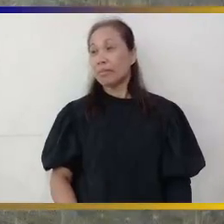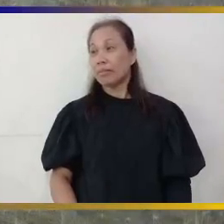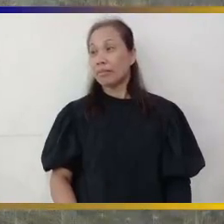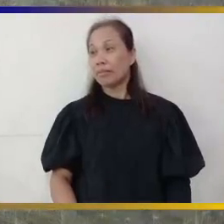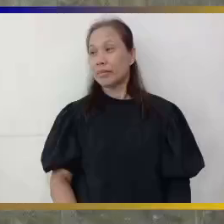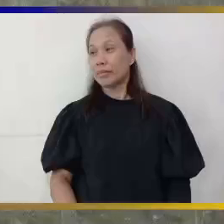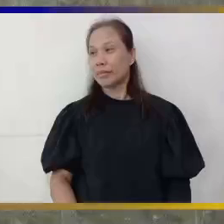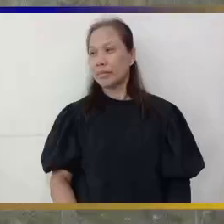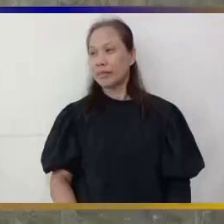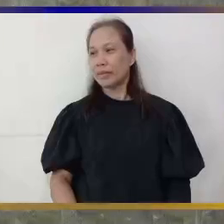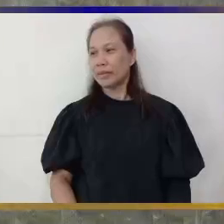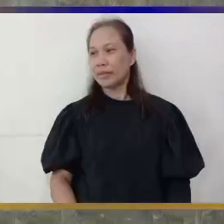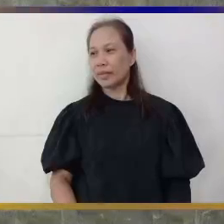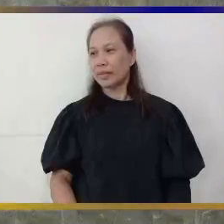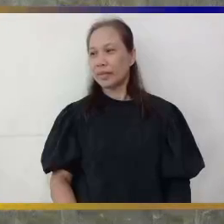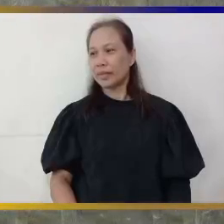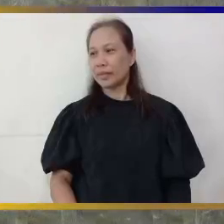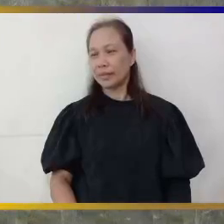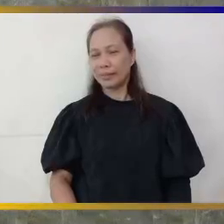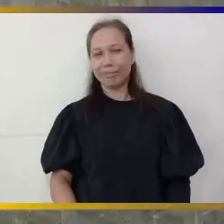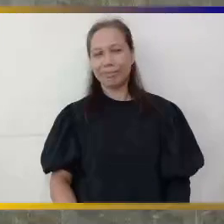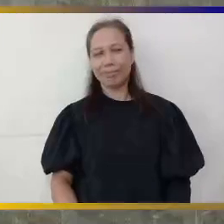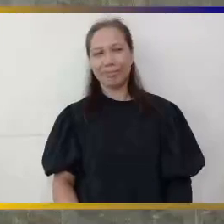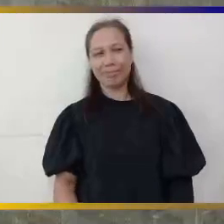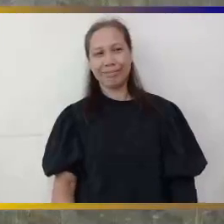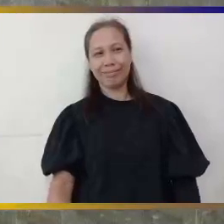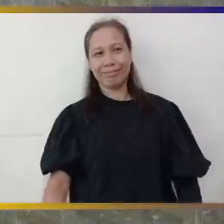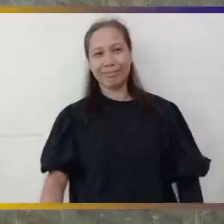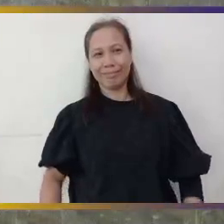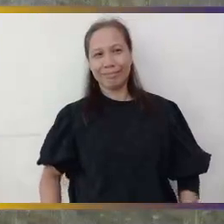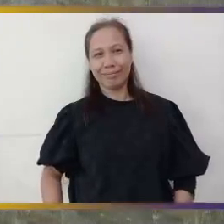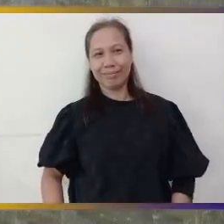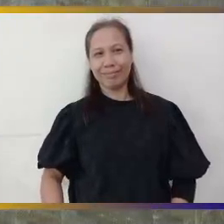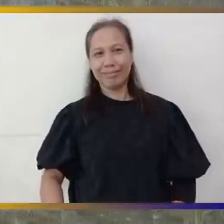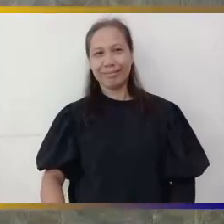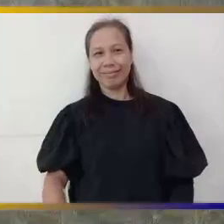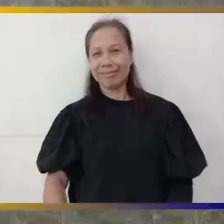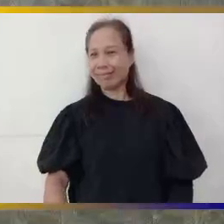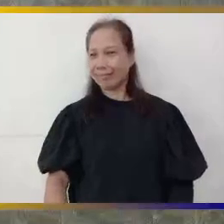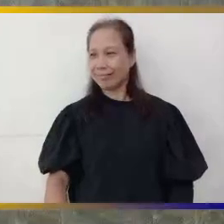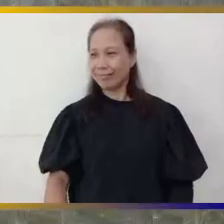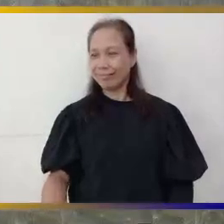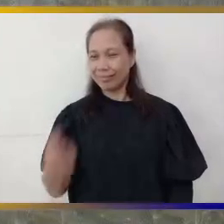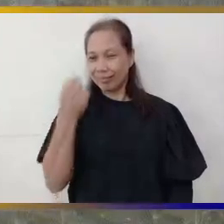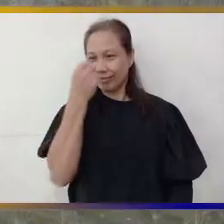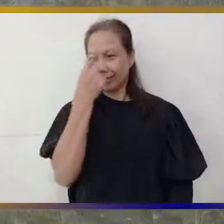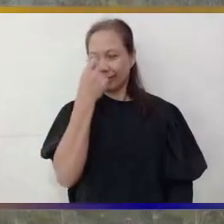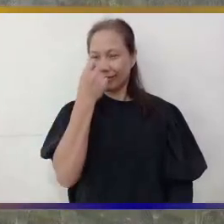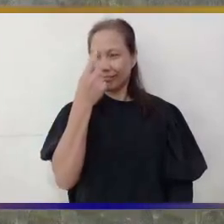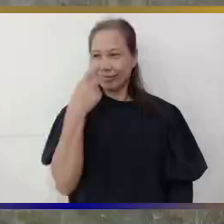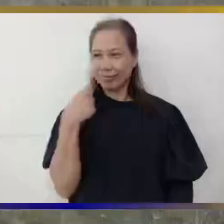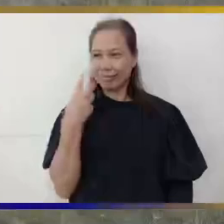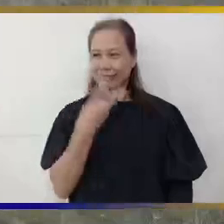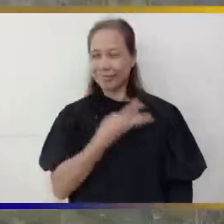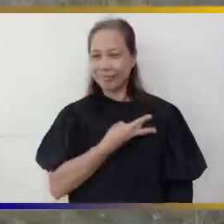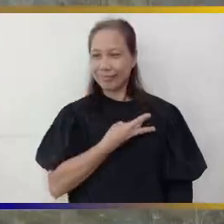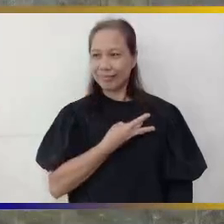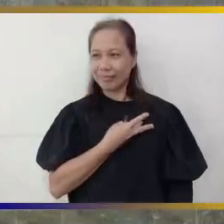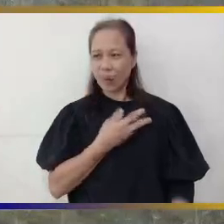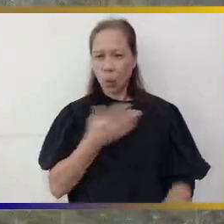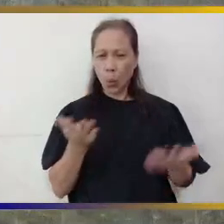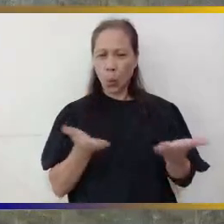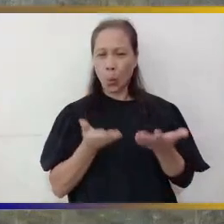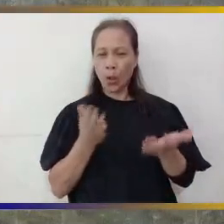go go pa ikaw doon So you kapatid Nasan ang